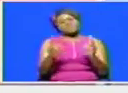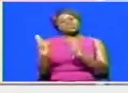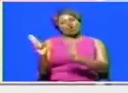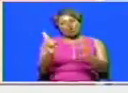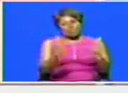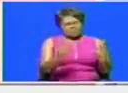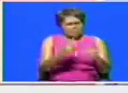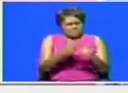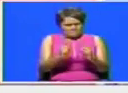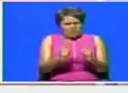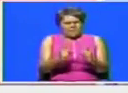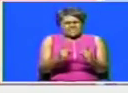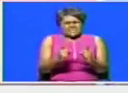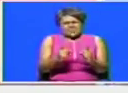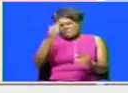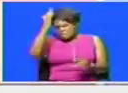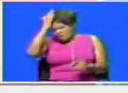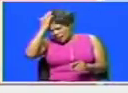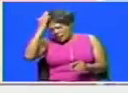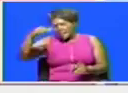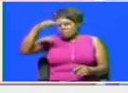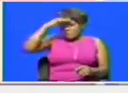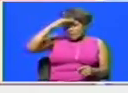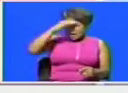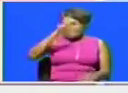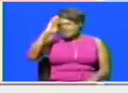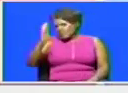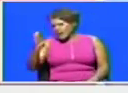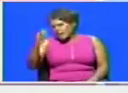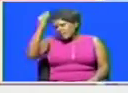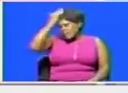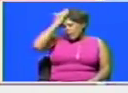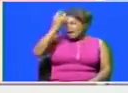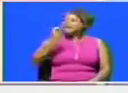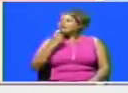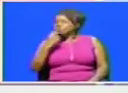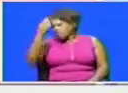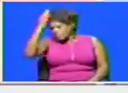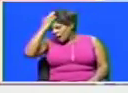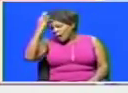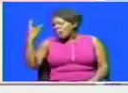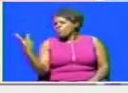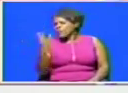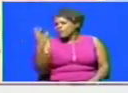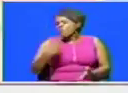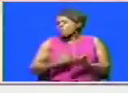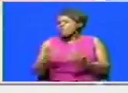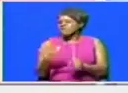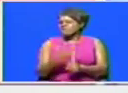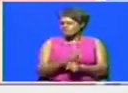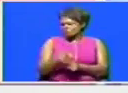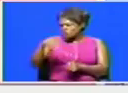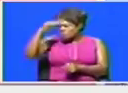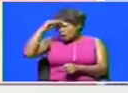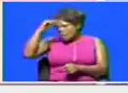sawa. Lakini mtu kuanza Jumatatu uko kwenye bar, Jumapili uko kwenye bar, Tuesday uko kwenye bar, Wednesday uko, yani wiki mzima lazima uwe